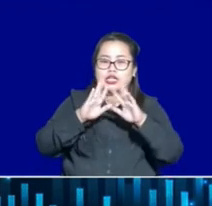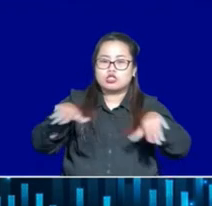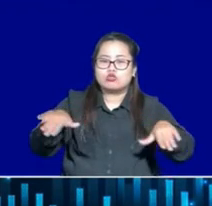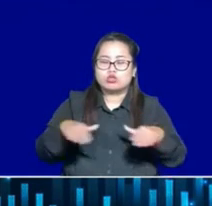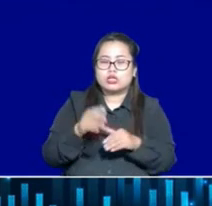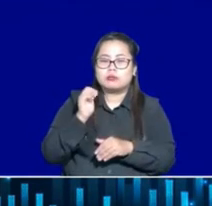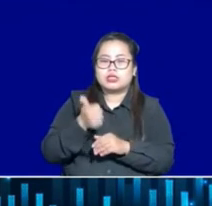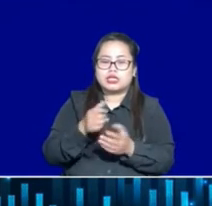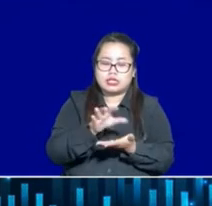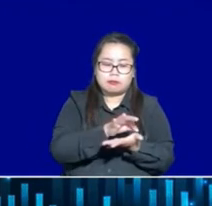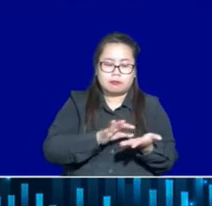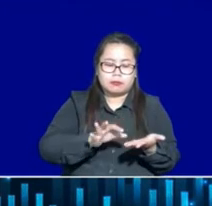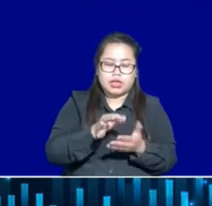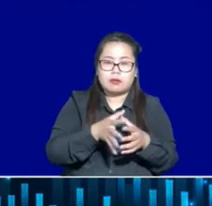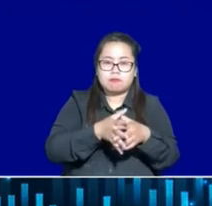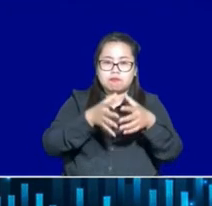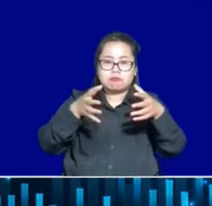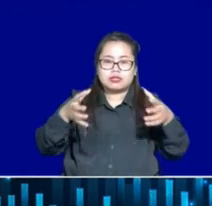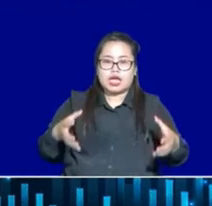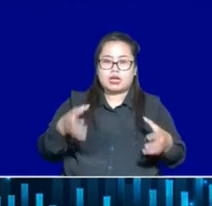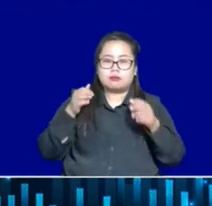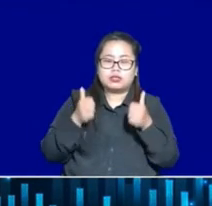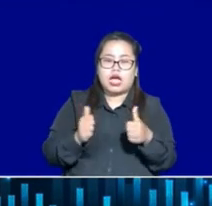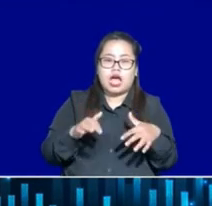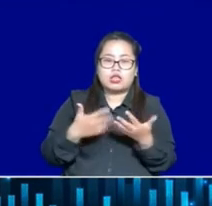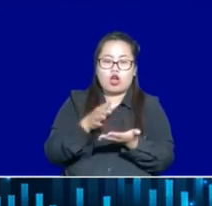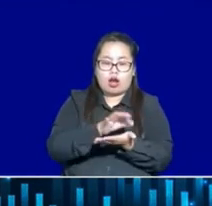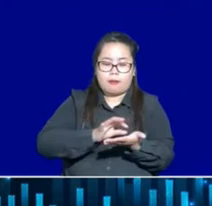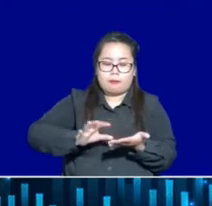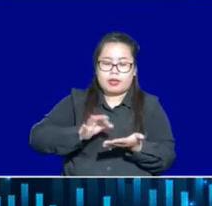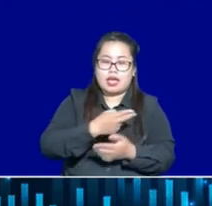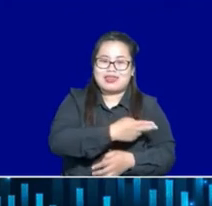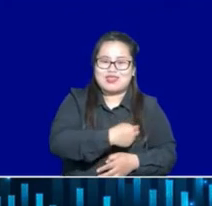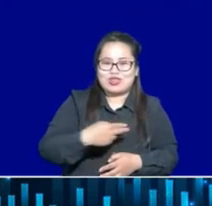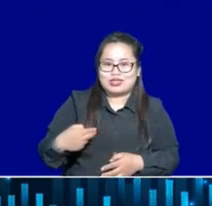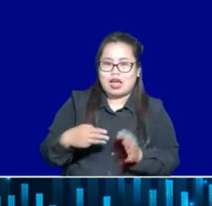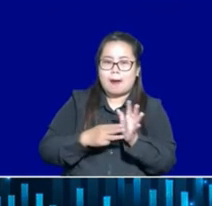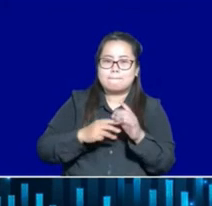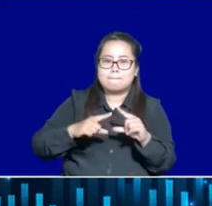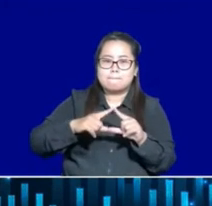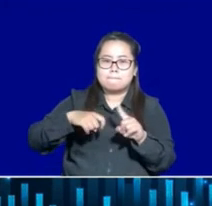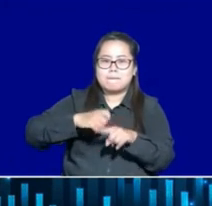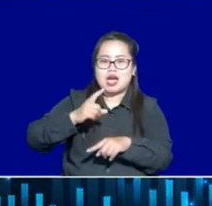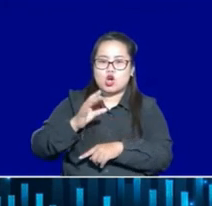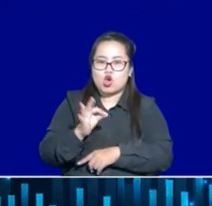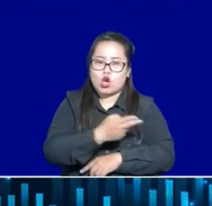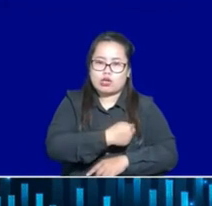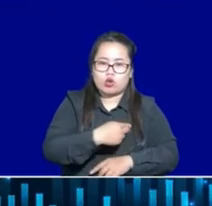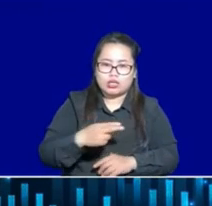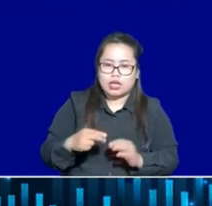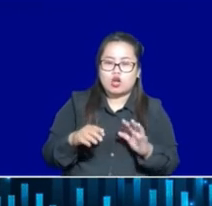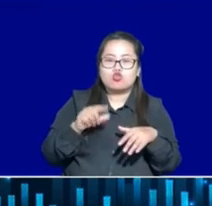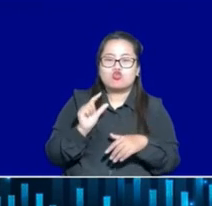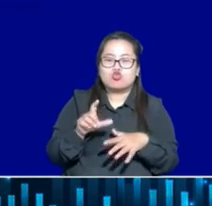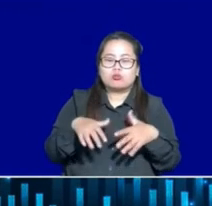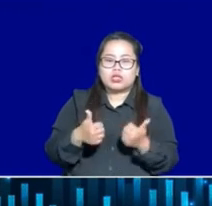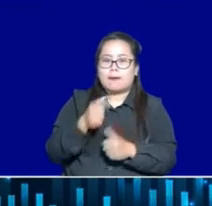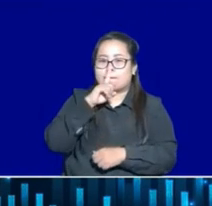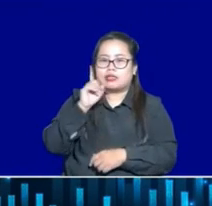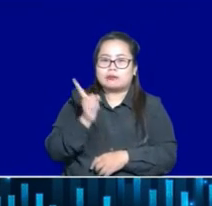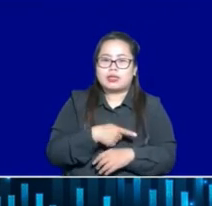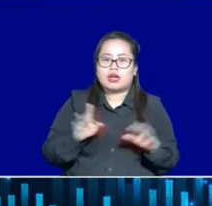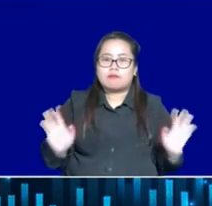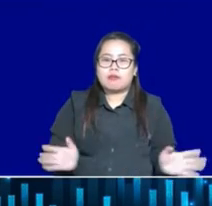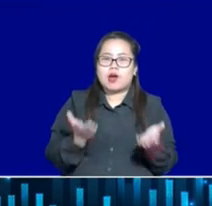peta yang besar, peta Indonesia, makro Indonesia, untuk percepatan